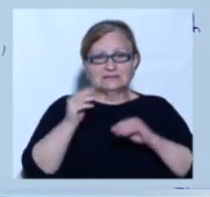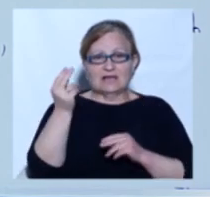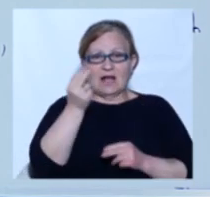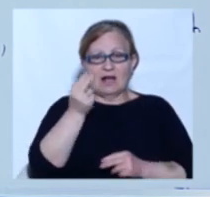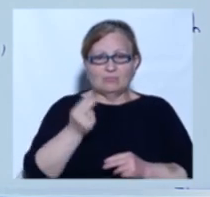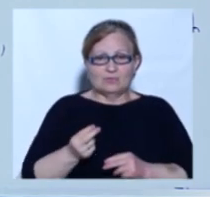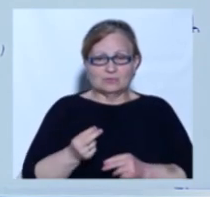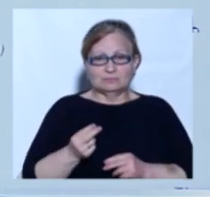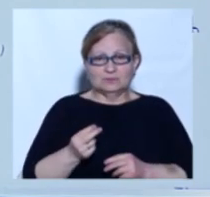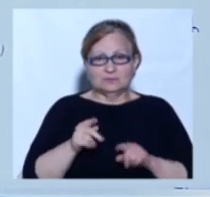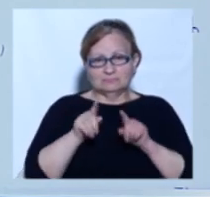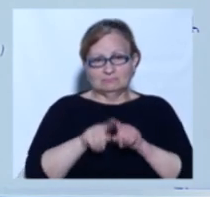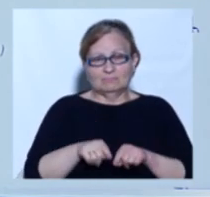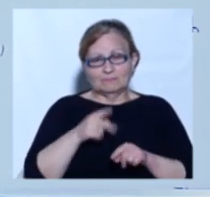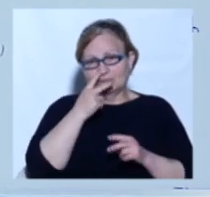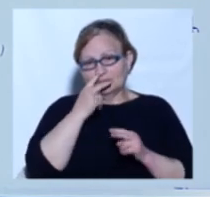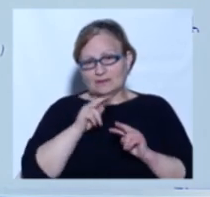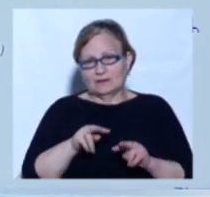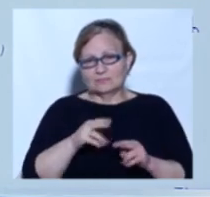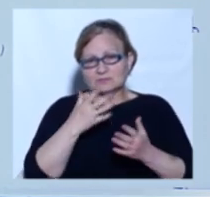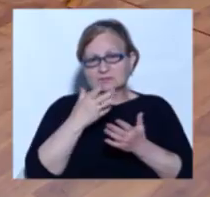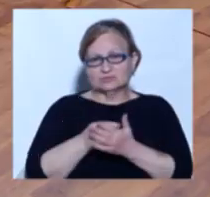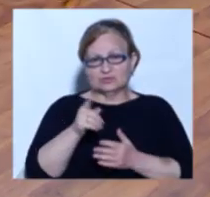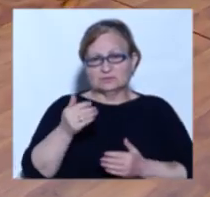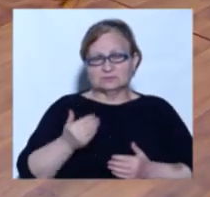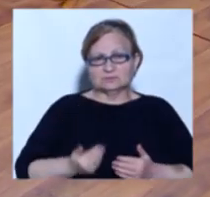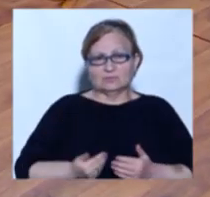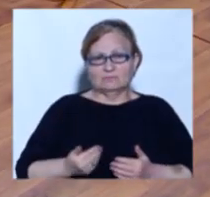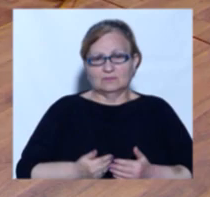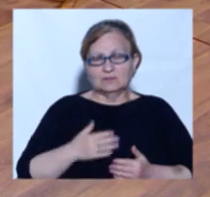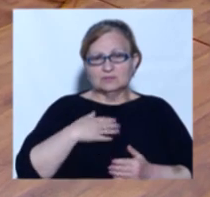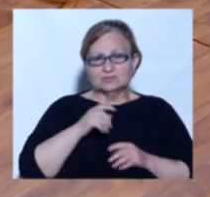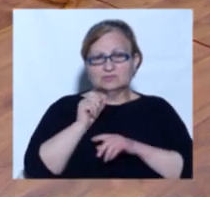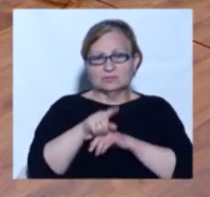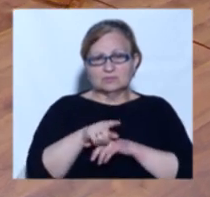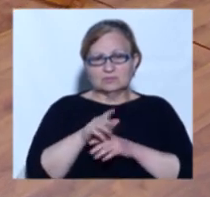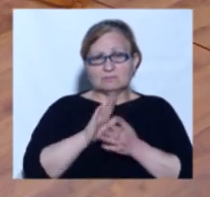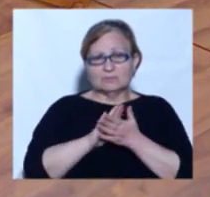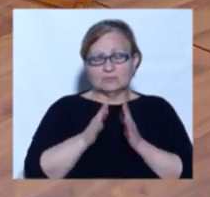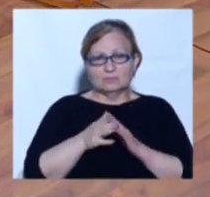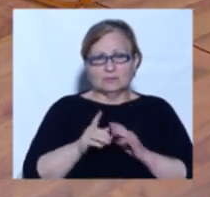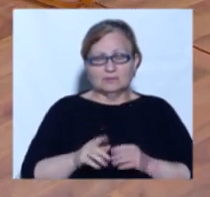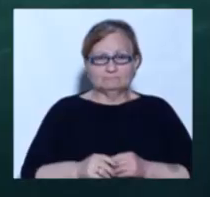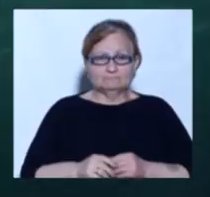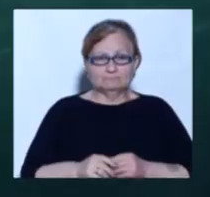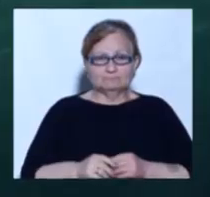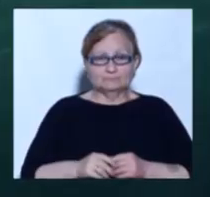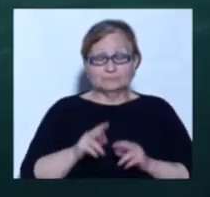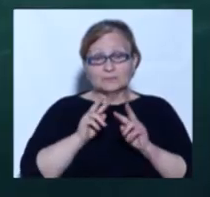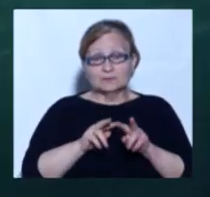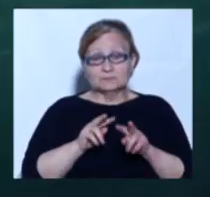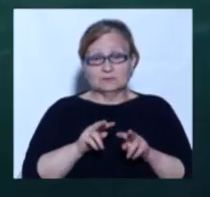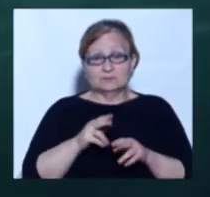და ამგვარად დააკვირდე შენს ცხოვრებას. ჩვენი დავალების პირობა ასეთია.